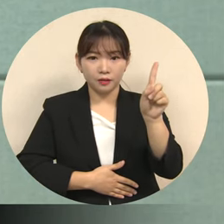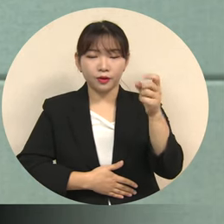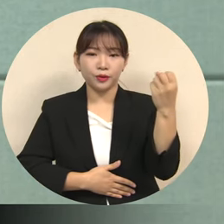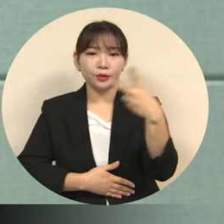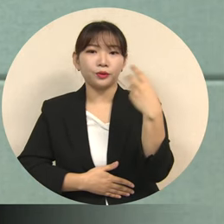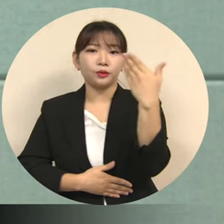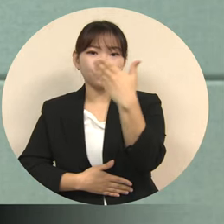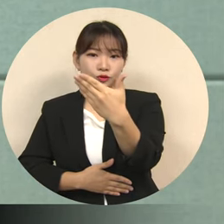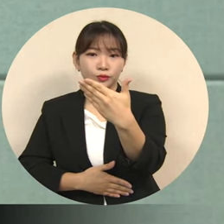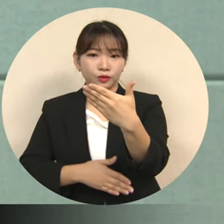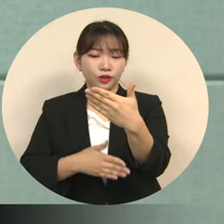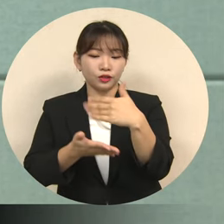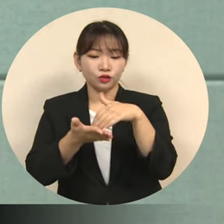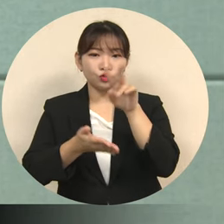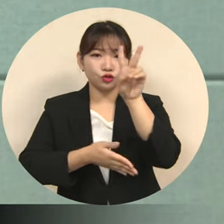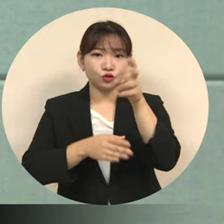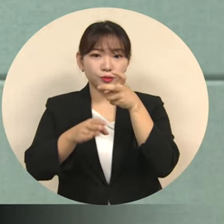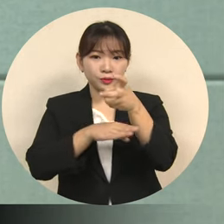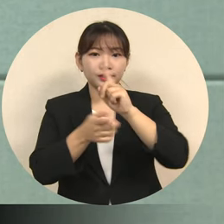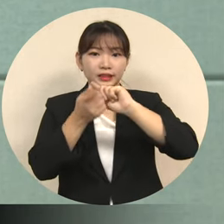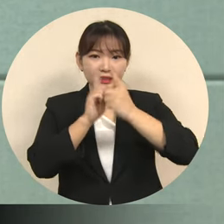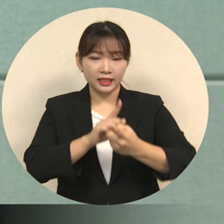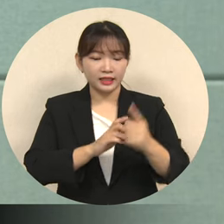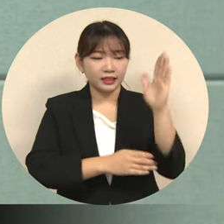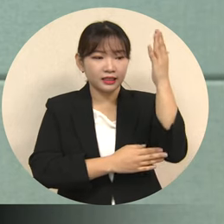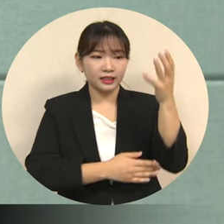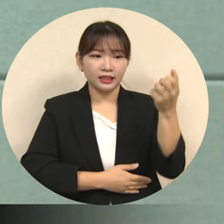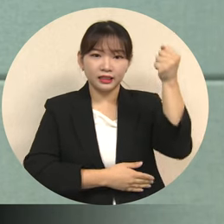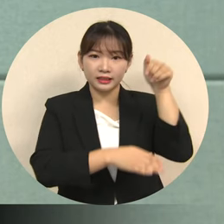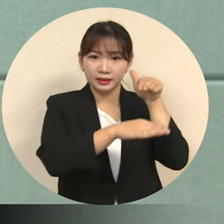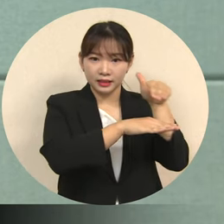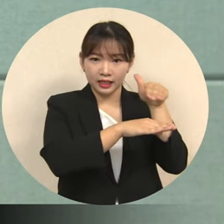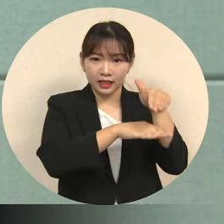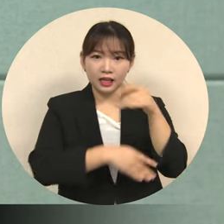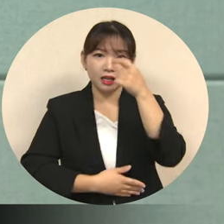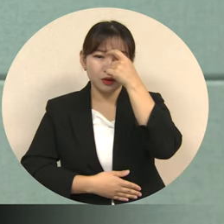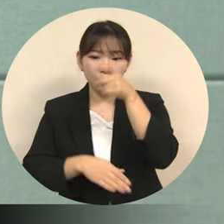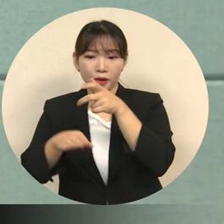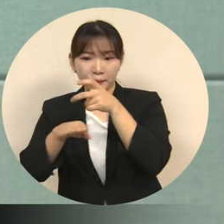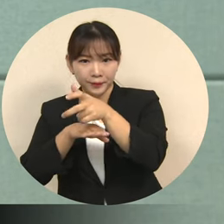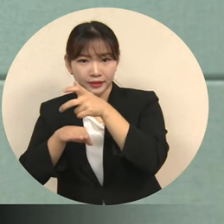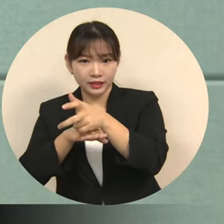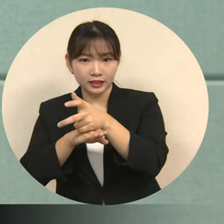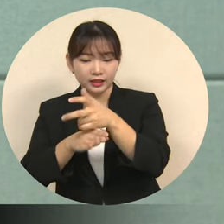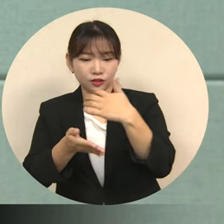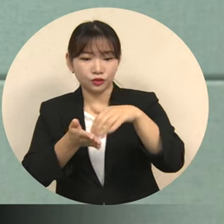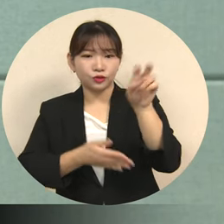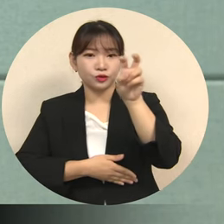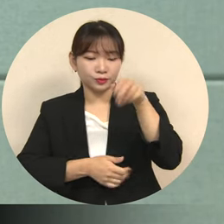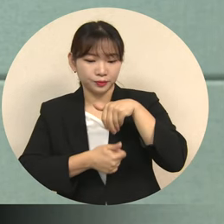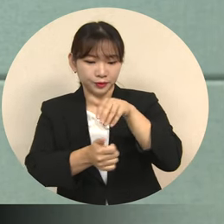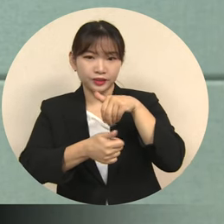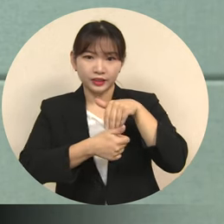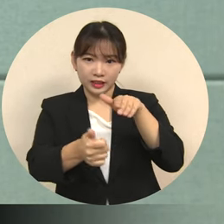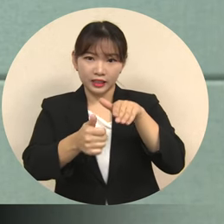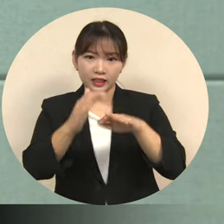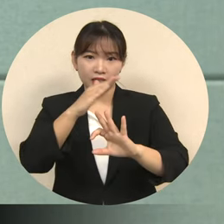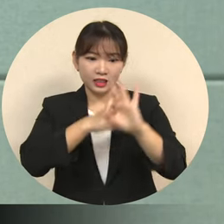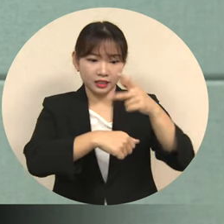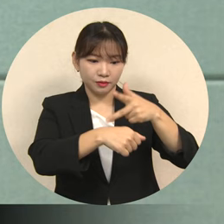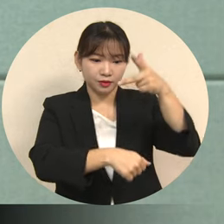9번 두 개 노선에 관용차, 교외 버스 등 20여 대를 투입해서